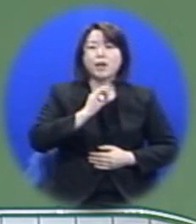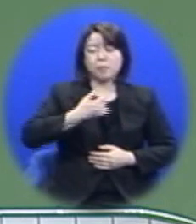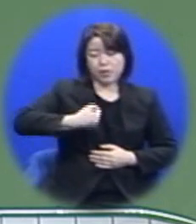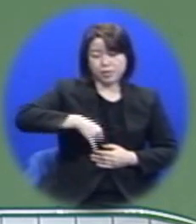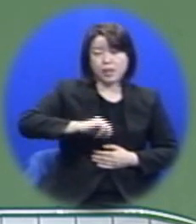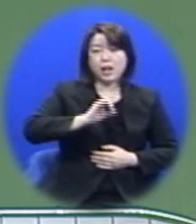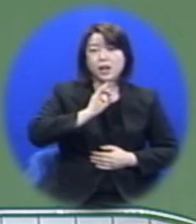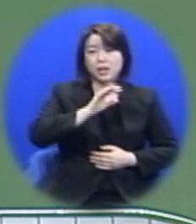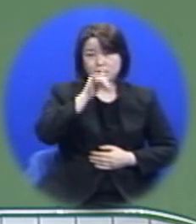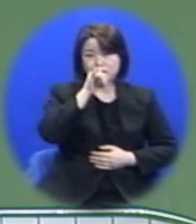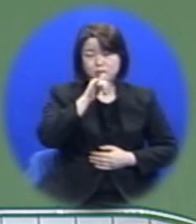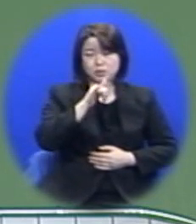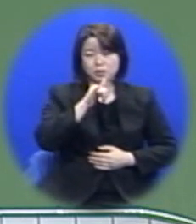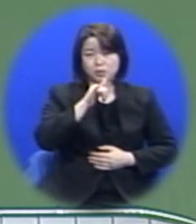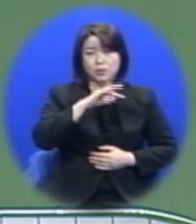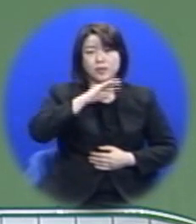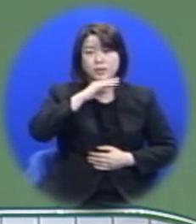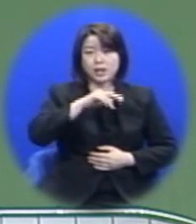있었습니다. 20살 때